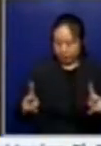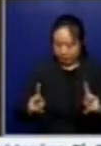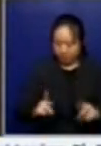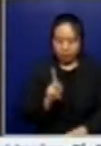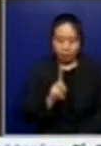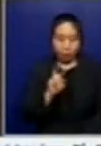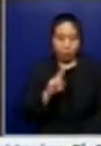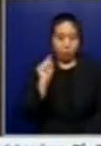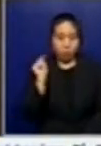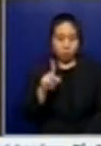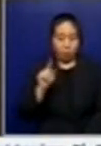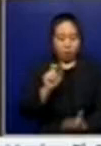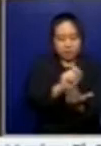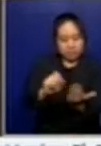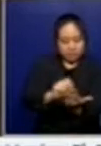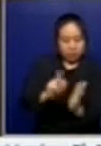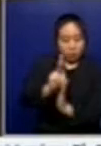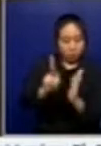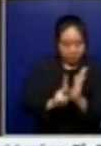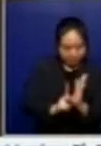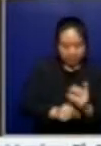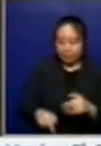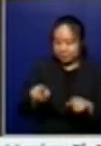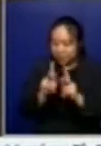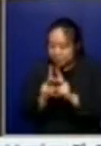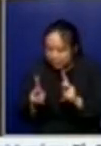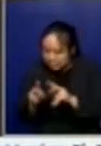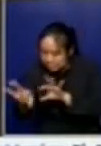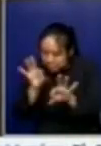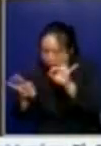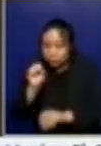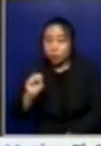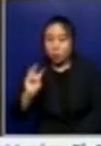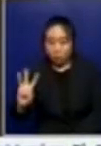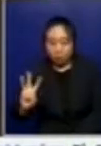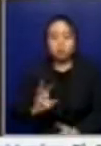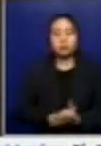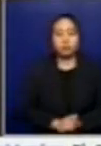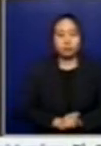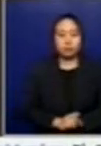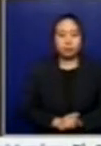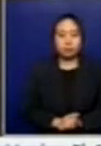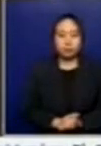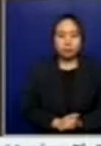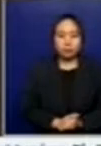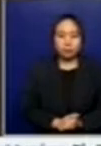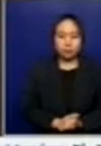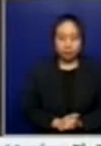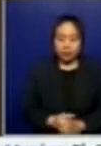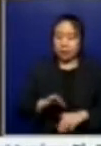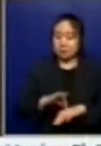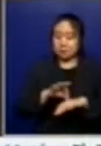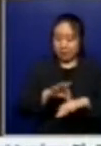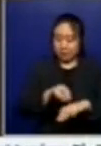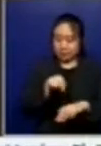นูญและคณะกรรมการสรรหาสมาชิกวุฒิสภาขึ้นมานะครับ การแต่งตั้งคณะ